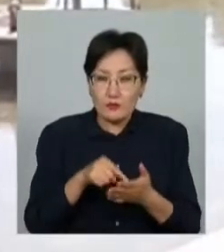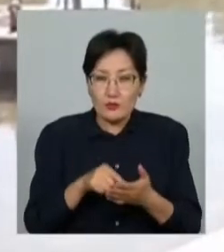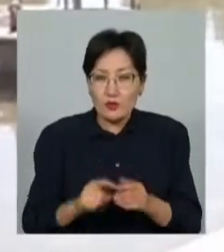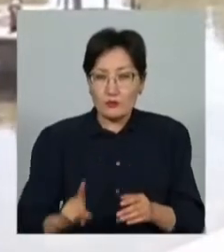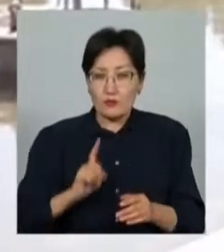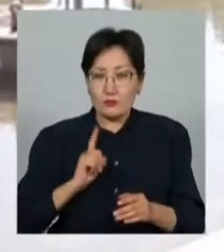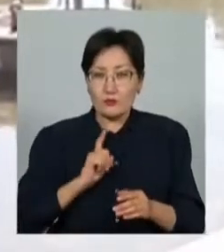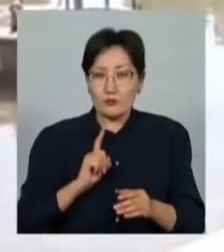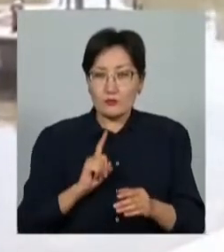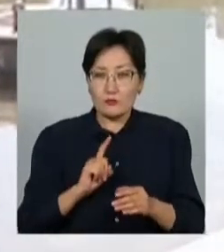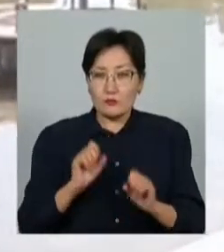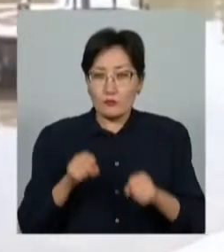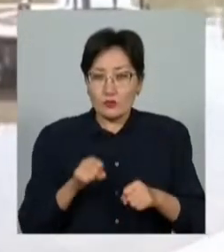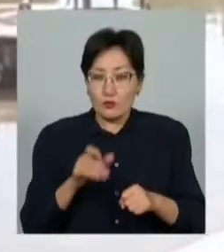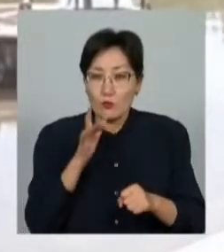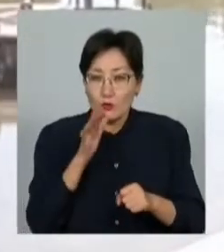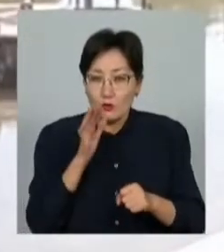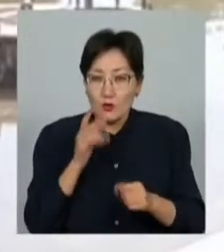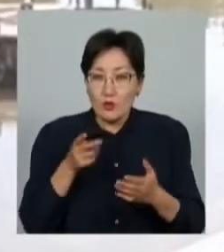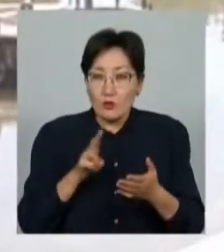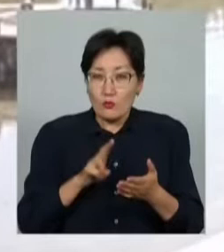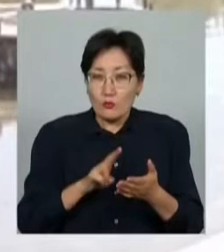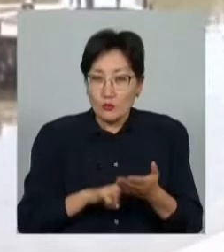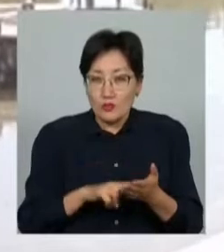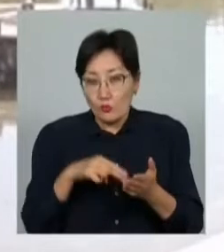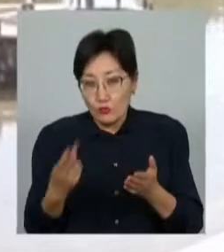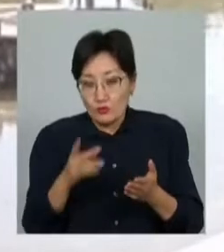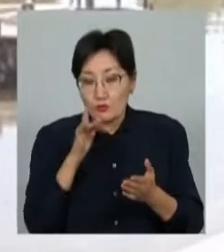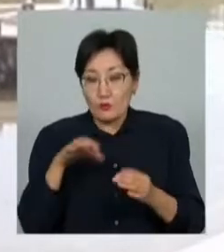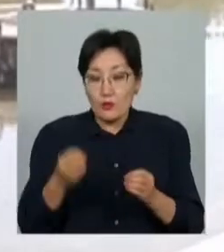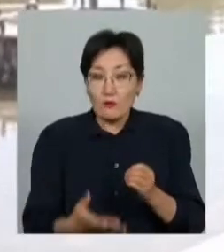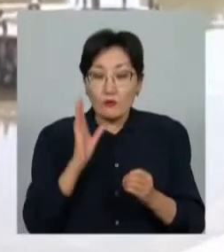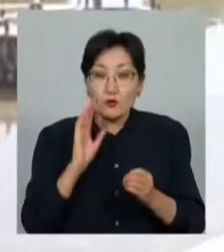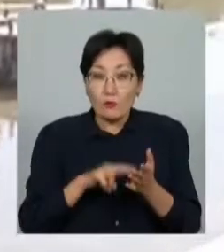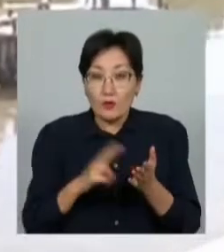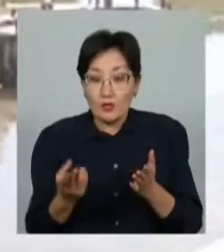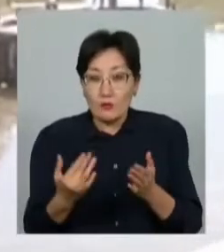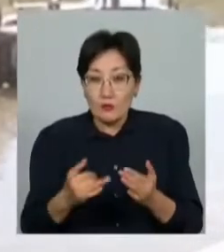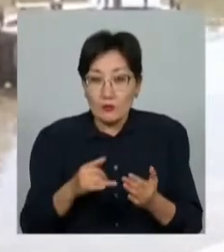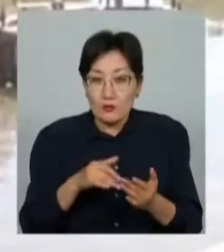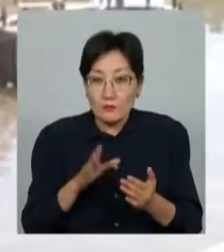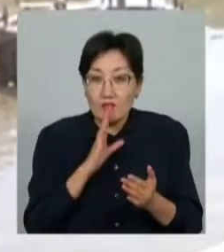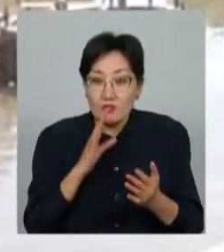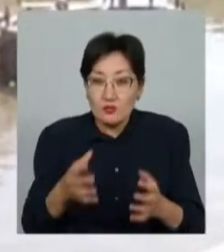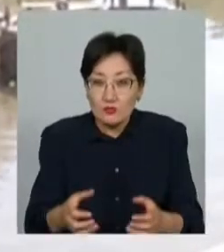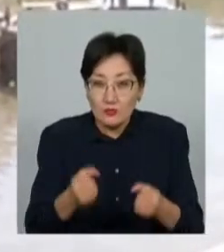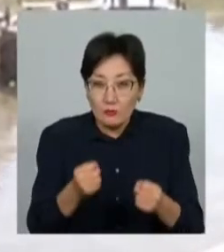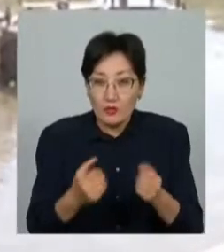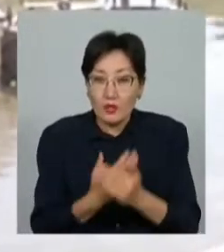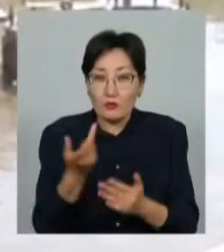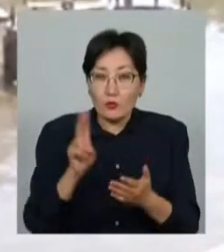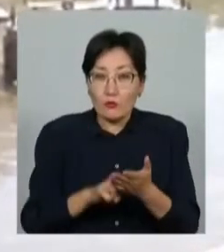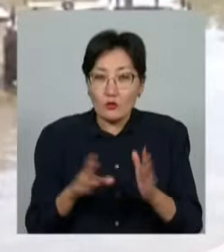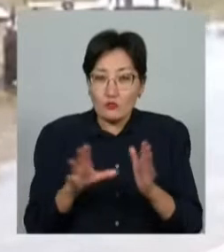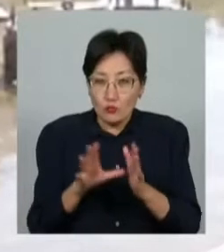күттім, өзінің таймингі барды, уақыты барды, қосылатын еуші жер. И фонтан өшкен кезде, енді барып қыз ұстаған кезде, қайттан қосылған кезде